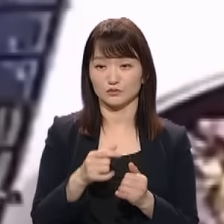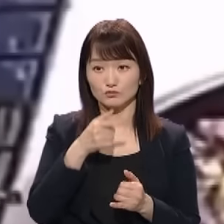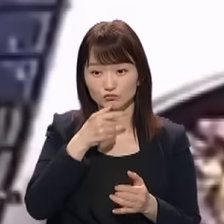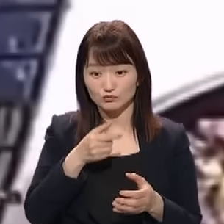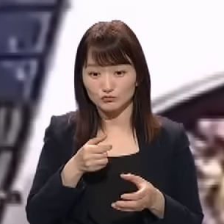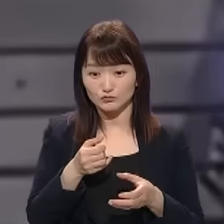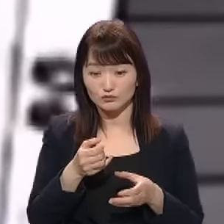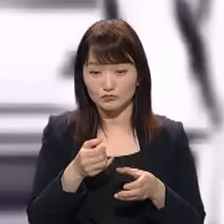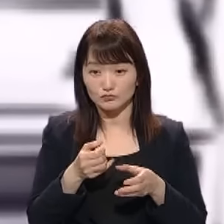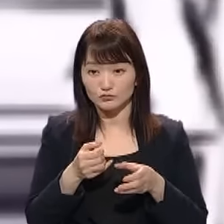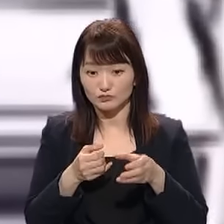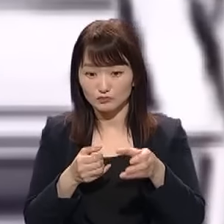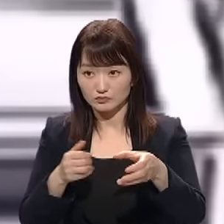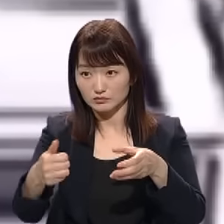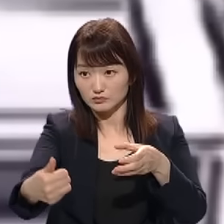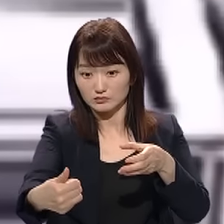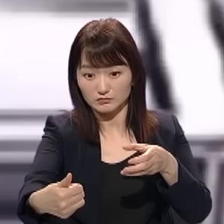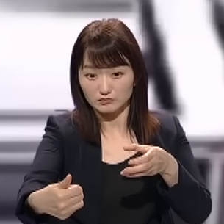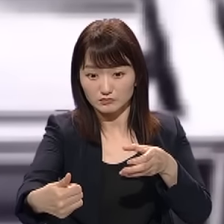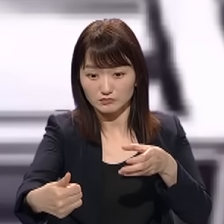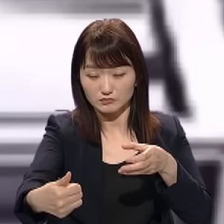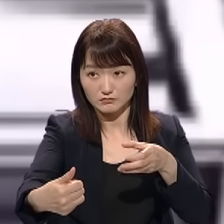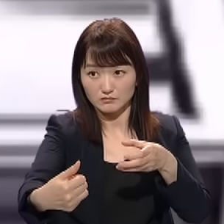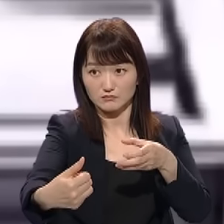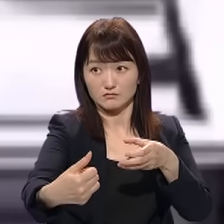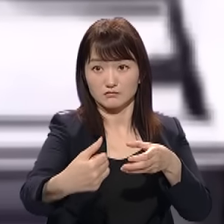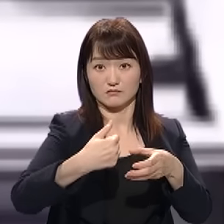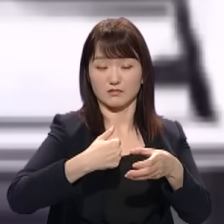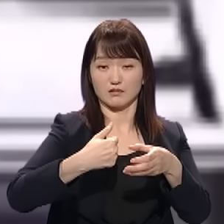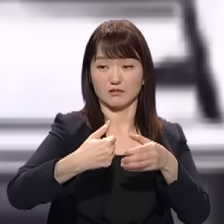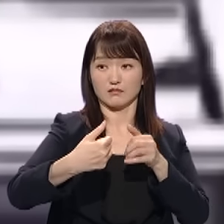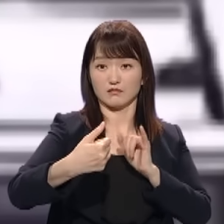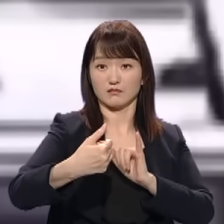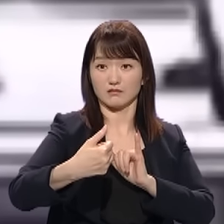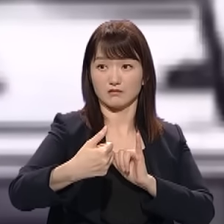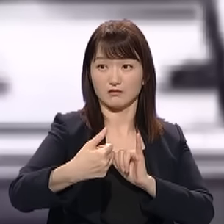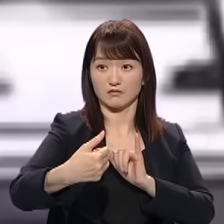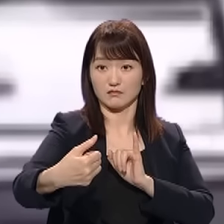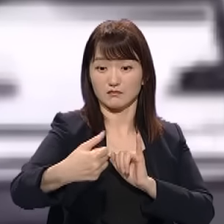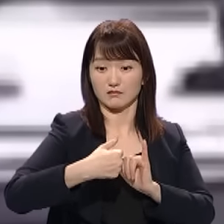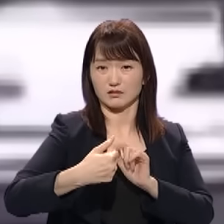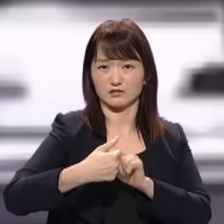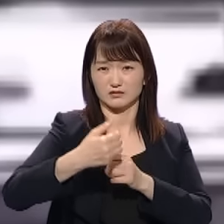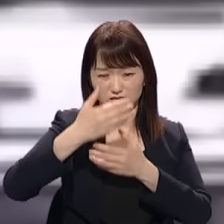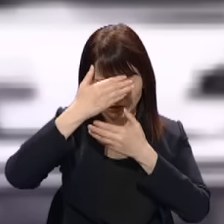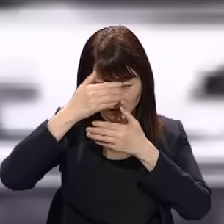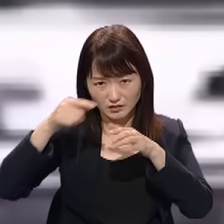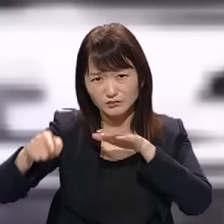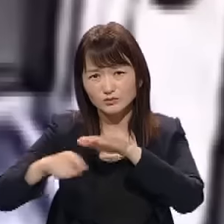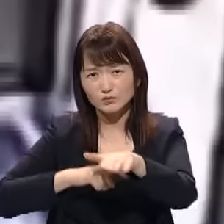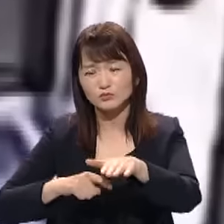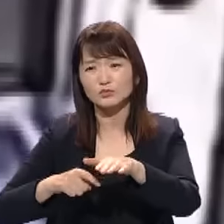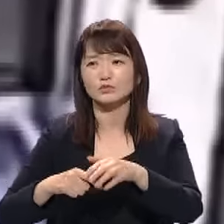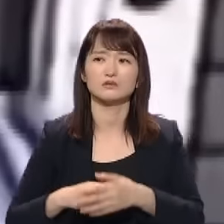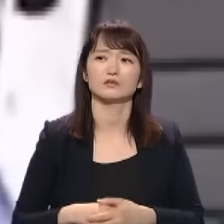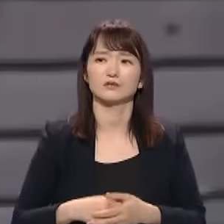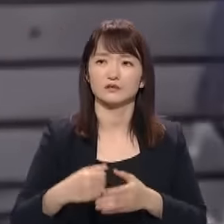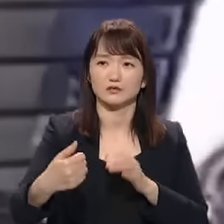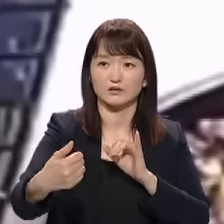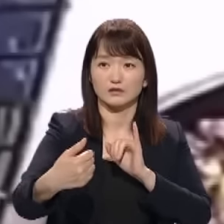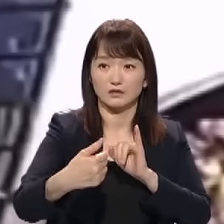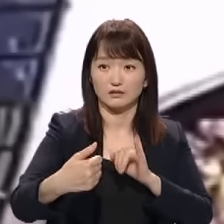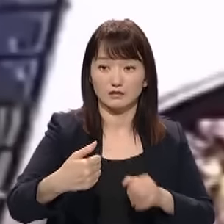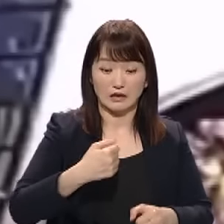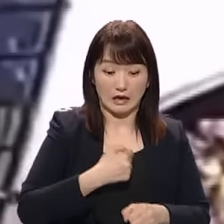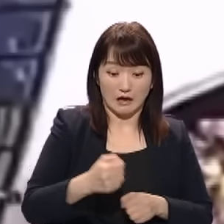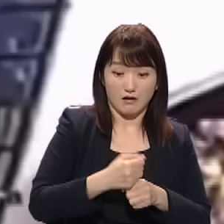물을 건네주려는 순간 남성이 돌변해 가게 안으로 침입하려고 합니다. 이 남성 강도였습니다. 나쁜 놈. 예, 직원은 당황한 것도